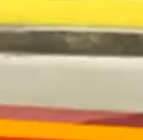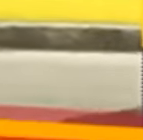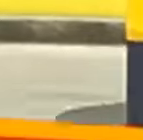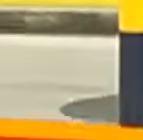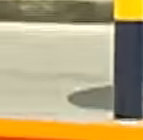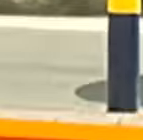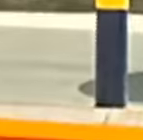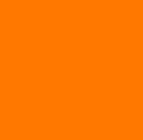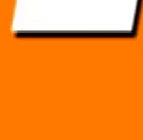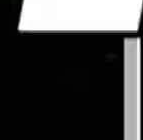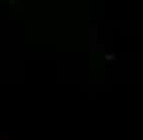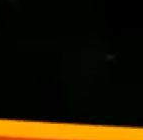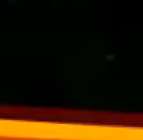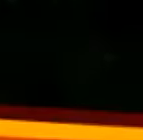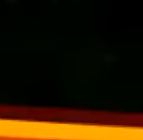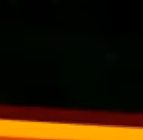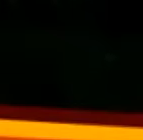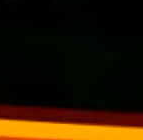paghandaan.